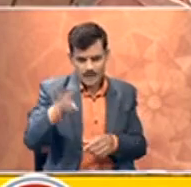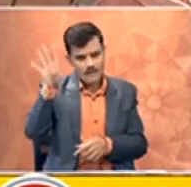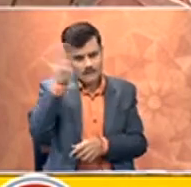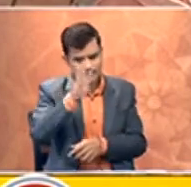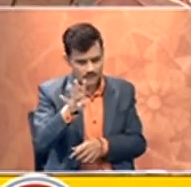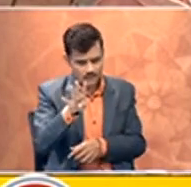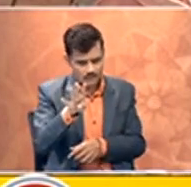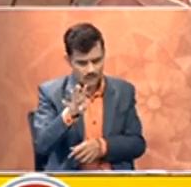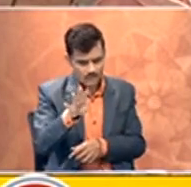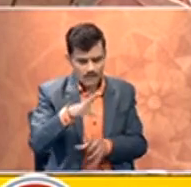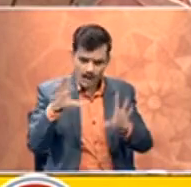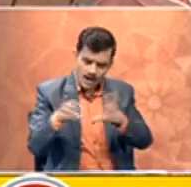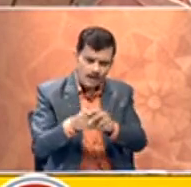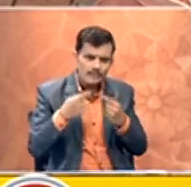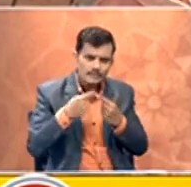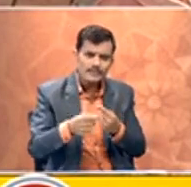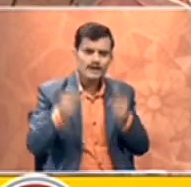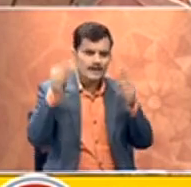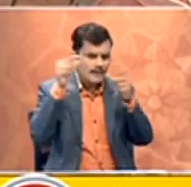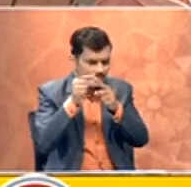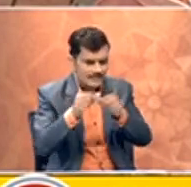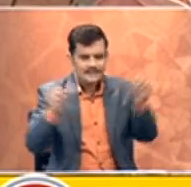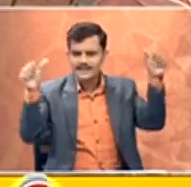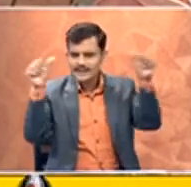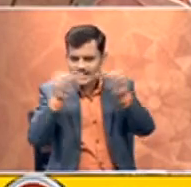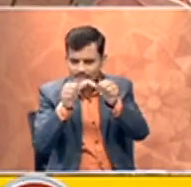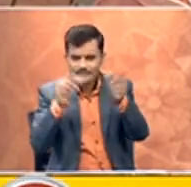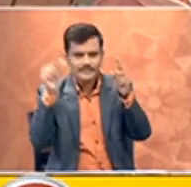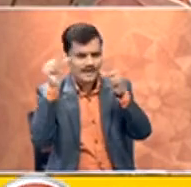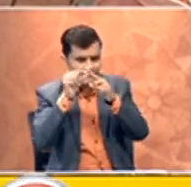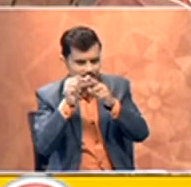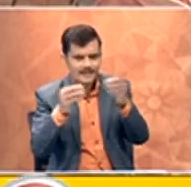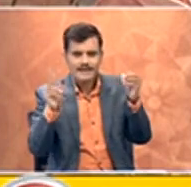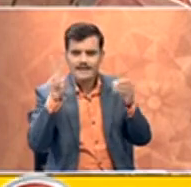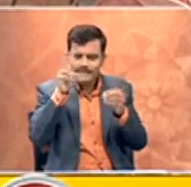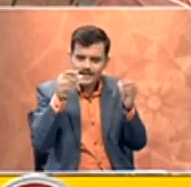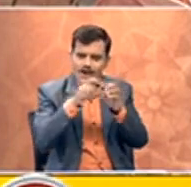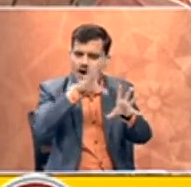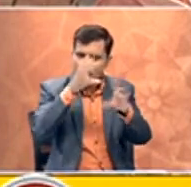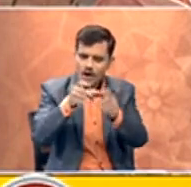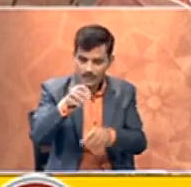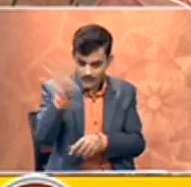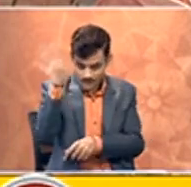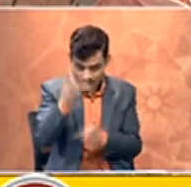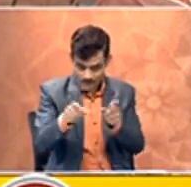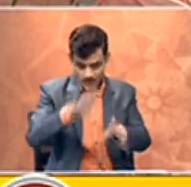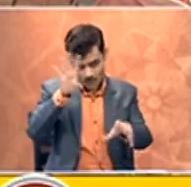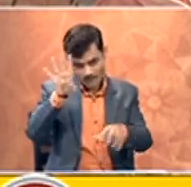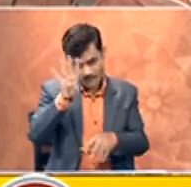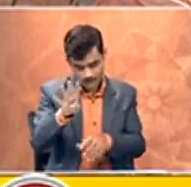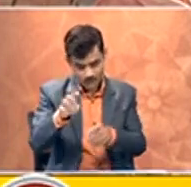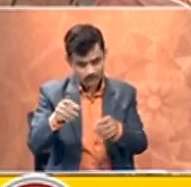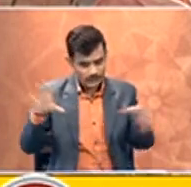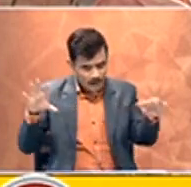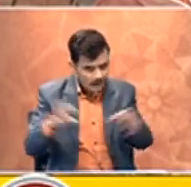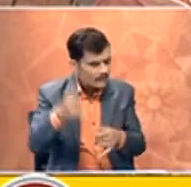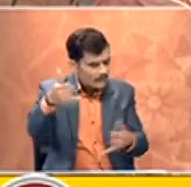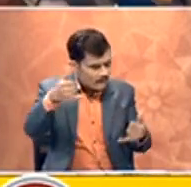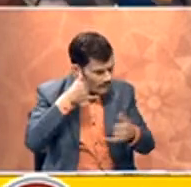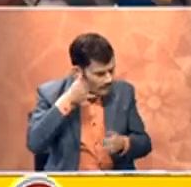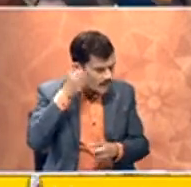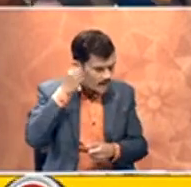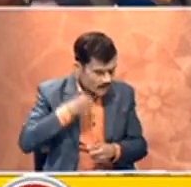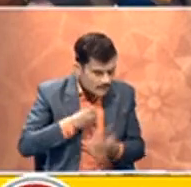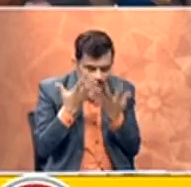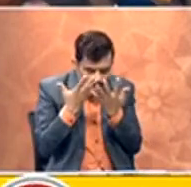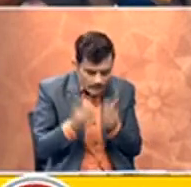चाहते हो तो मैं सुनना चाहूंगा। प्रगति हो, अम्लान हो, प्रियंका हो, अभिदन्या हो, आप सब मेरे साथ जुड़े हुए हैं तो कुछ कहना चाहते हैं तो मैं जरूर